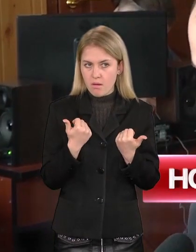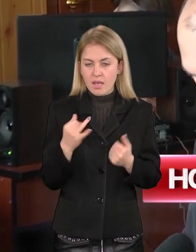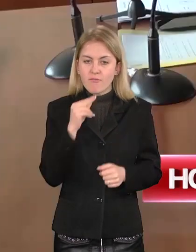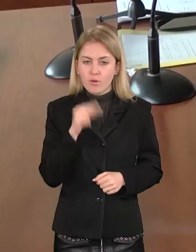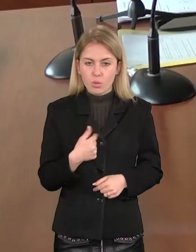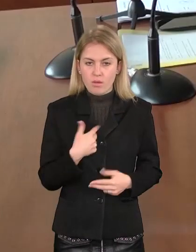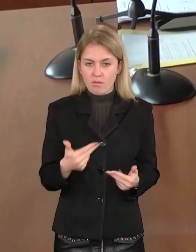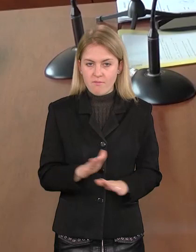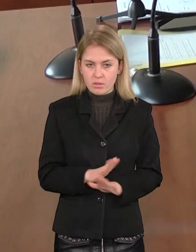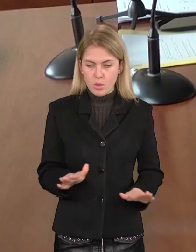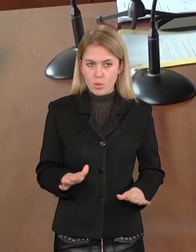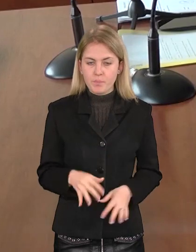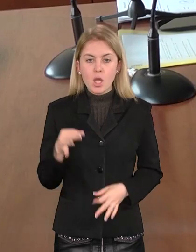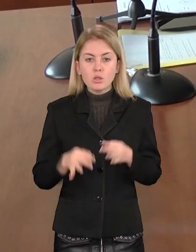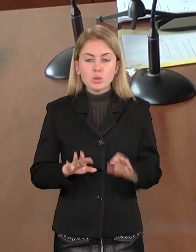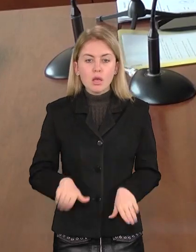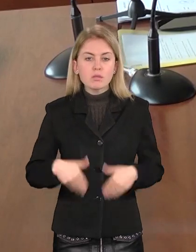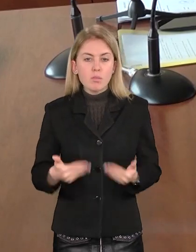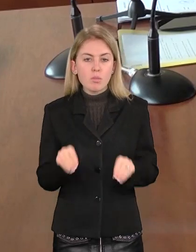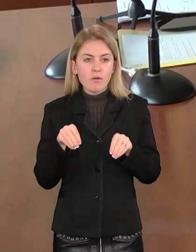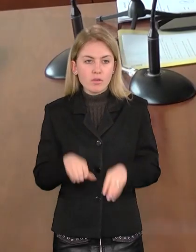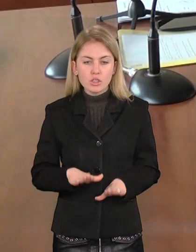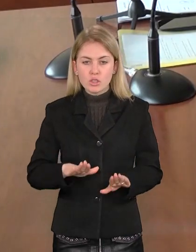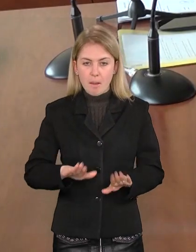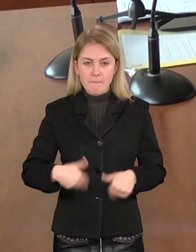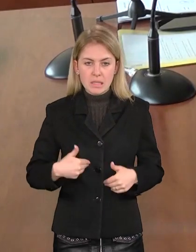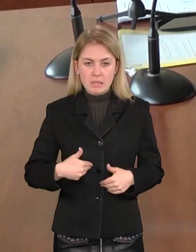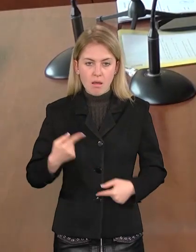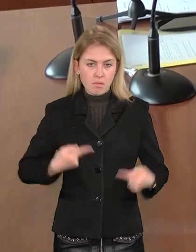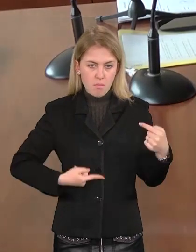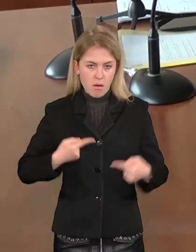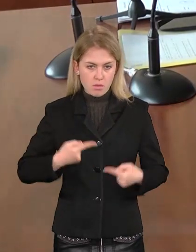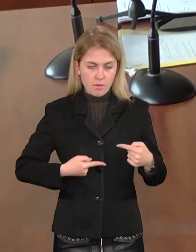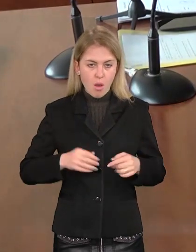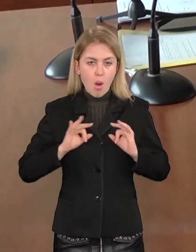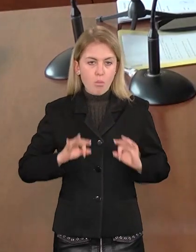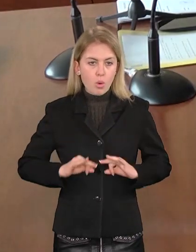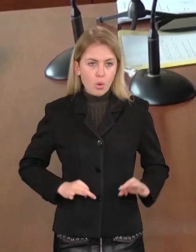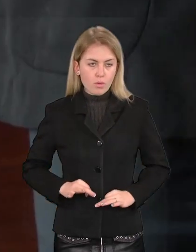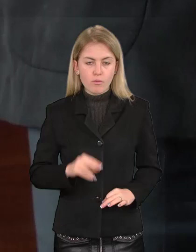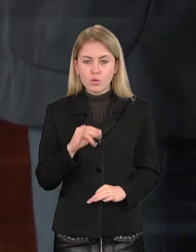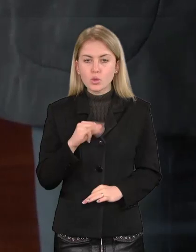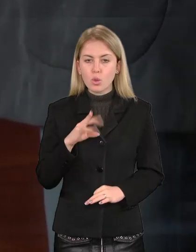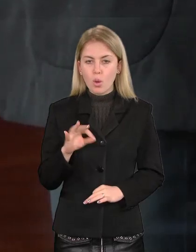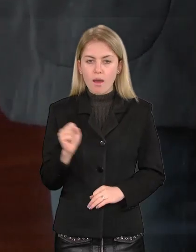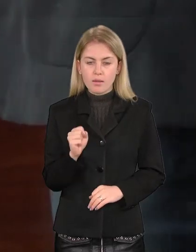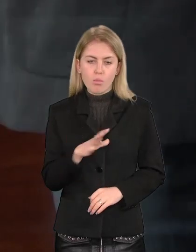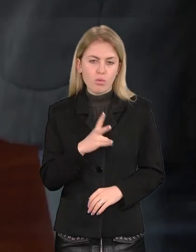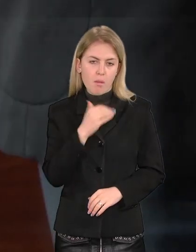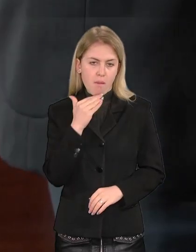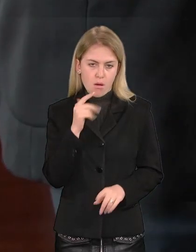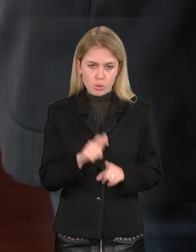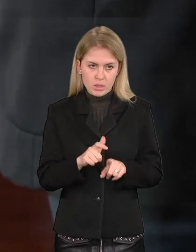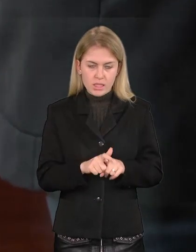визнаю. Суддя запропонував прийняти рішення після судових дебатів. Прокурор Артем Чухно був небагатослівний,